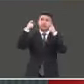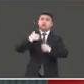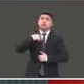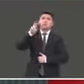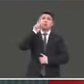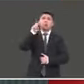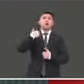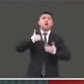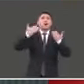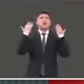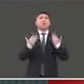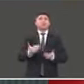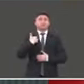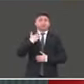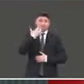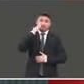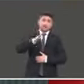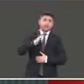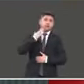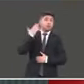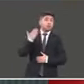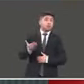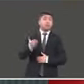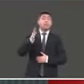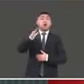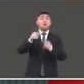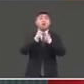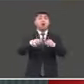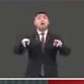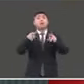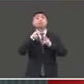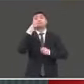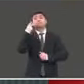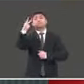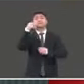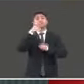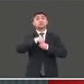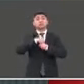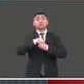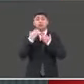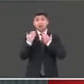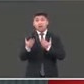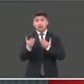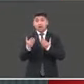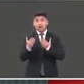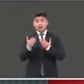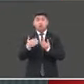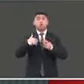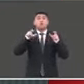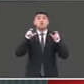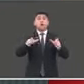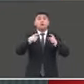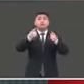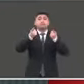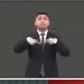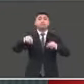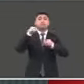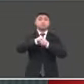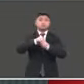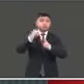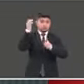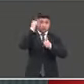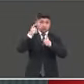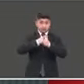görüyoruz var bunun içinde birleşmiş milletleri Güvenlik Konseyi başta olmak üzere